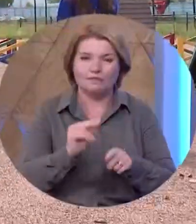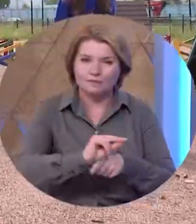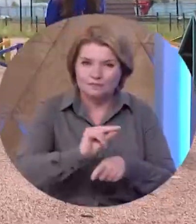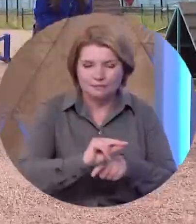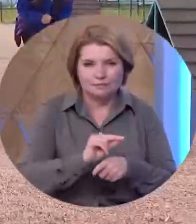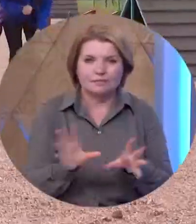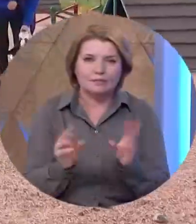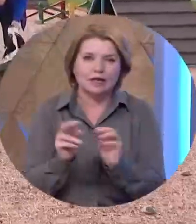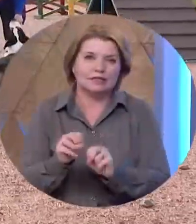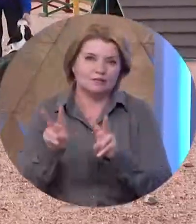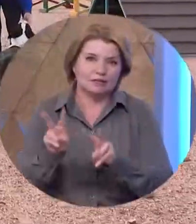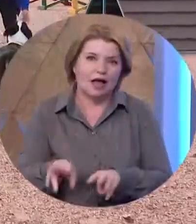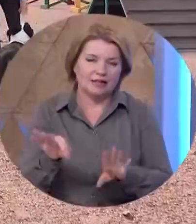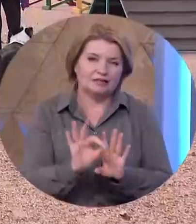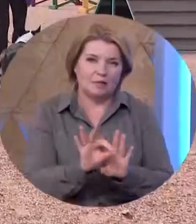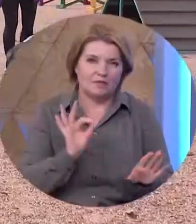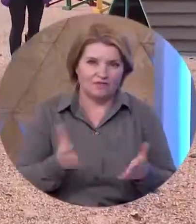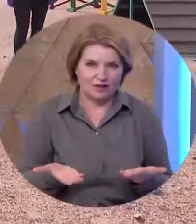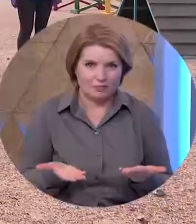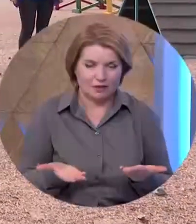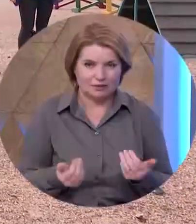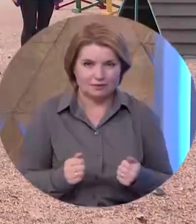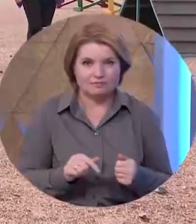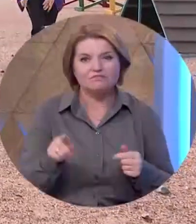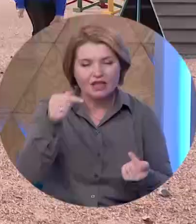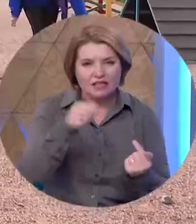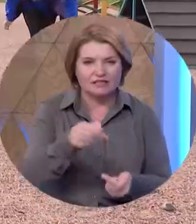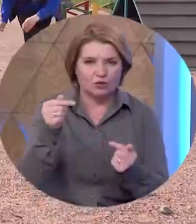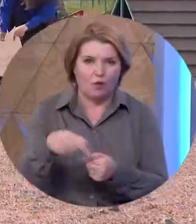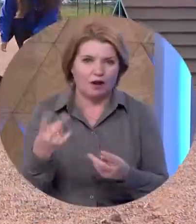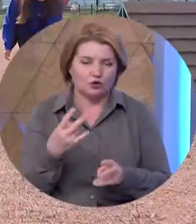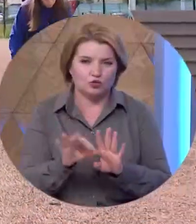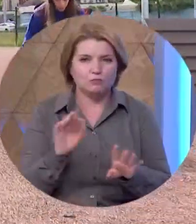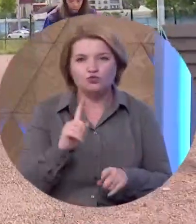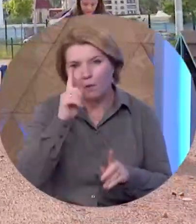действительно поработать с собакой уже в индивидуальном порядке, чтобы